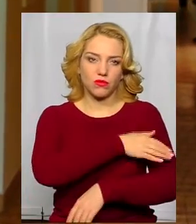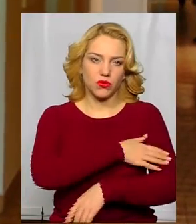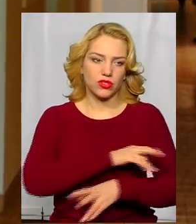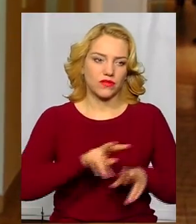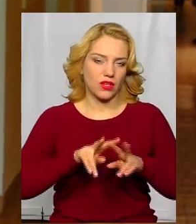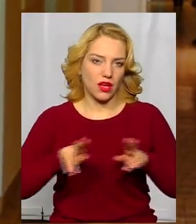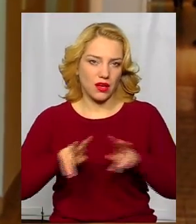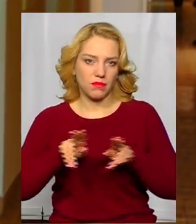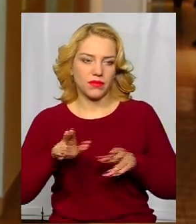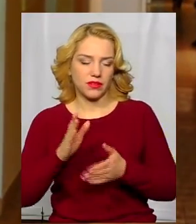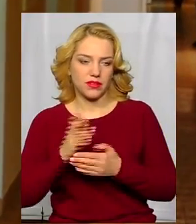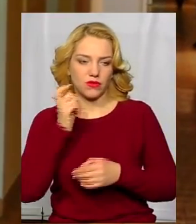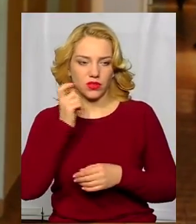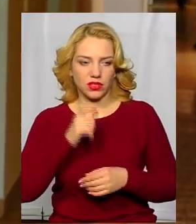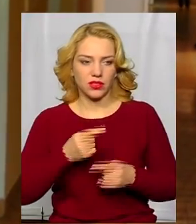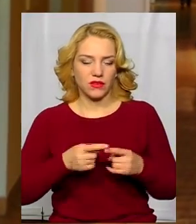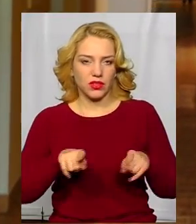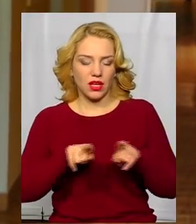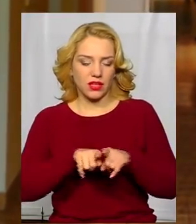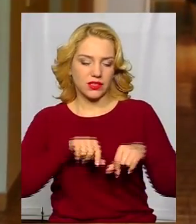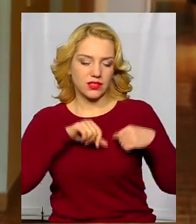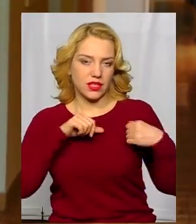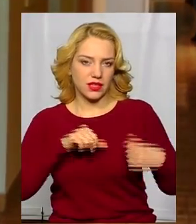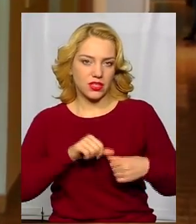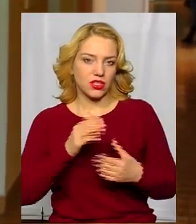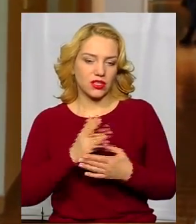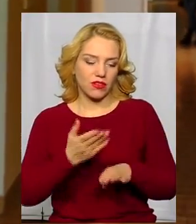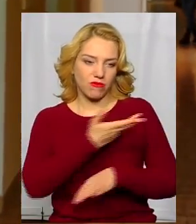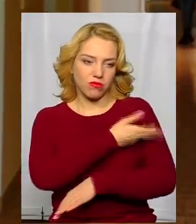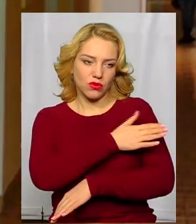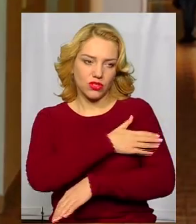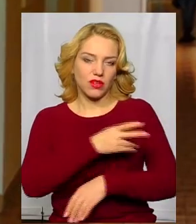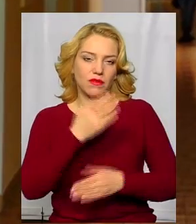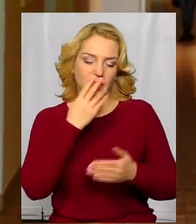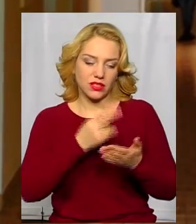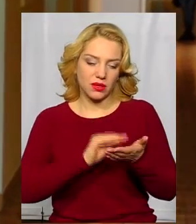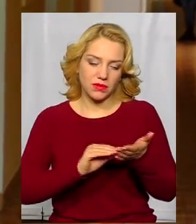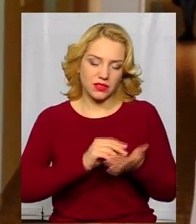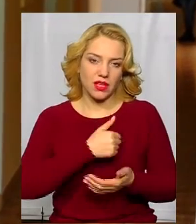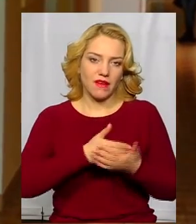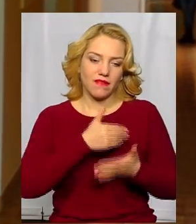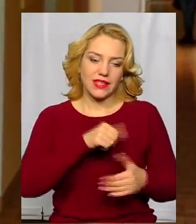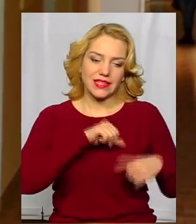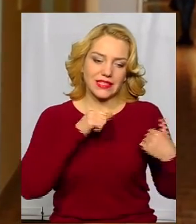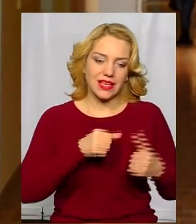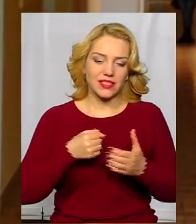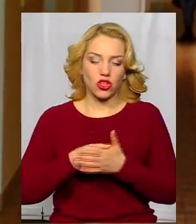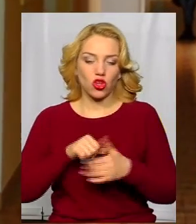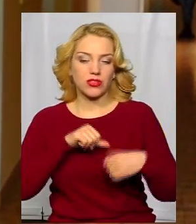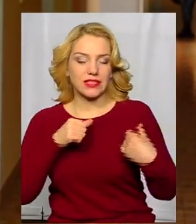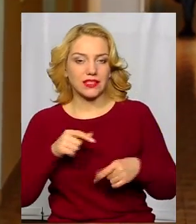абсолютно однакові є в Україні. Тобто, ви такі сердечка, так самі в Польщі, тільки ви бачите «Серце до серця», так називається наш фонд в Україні.